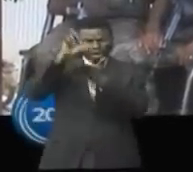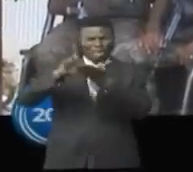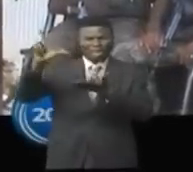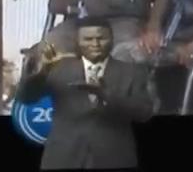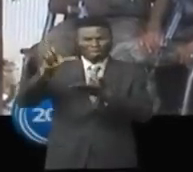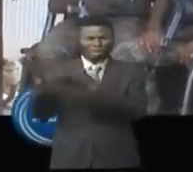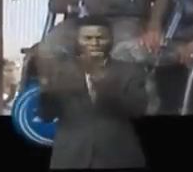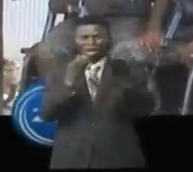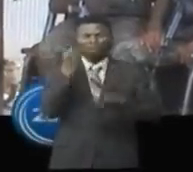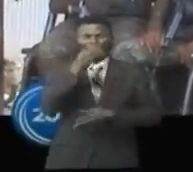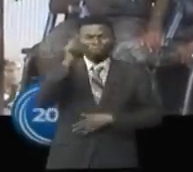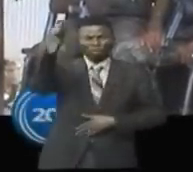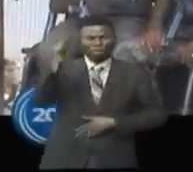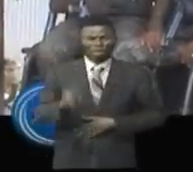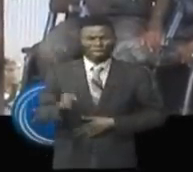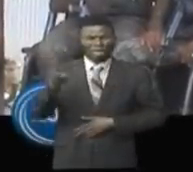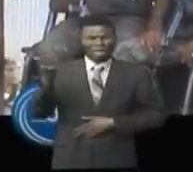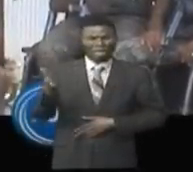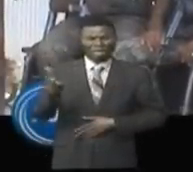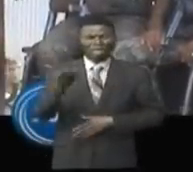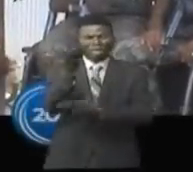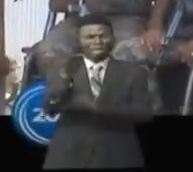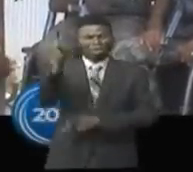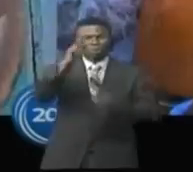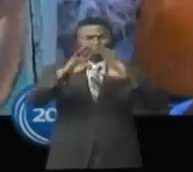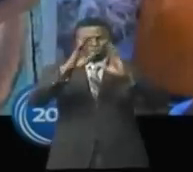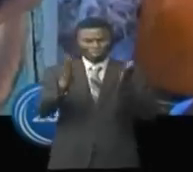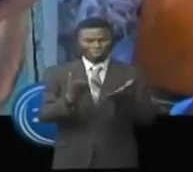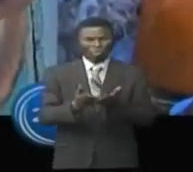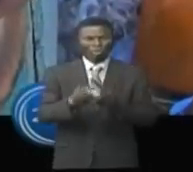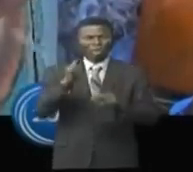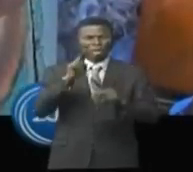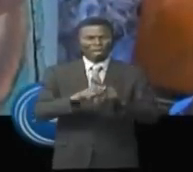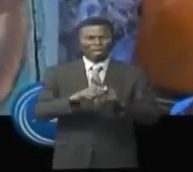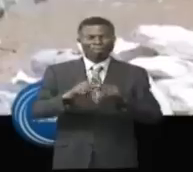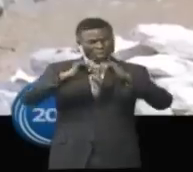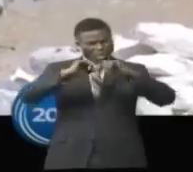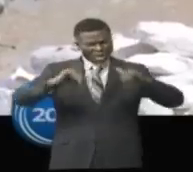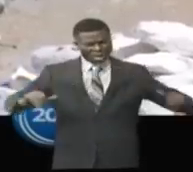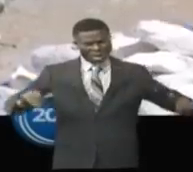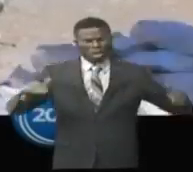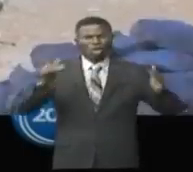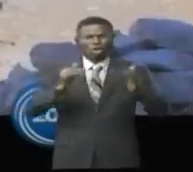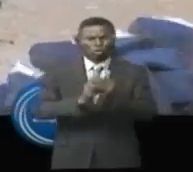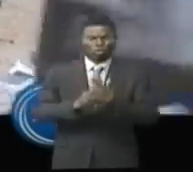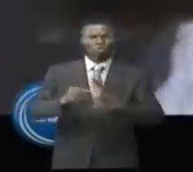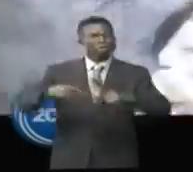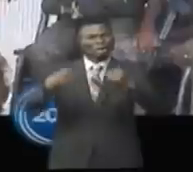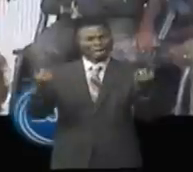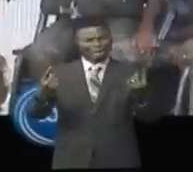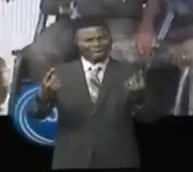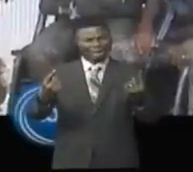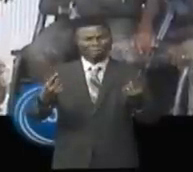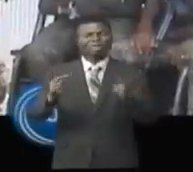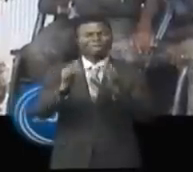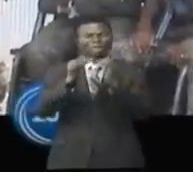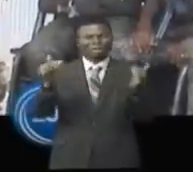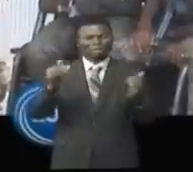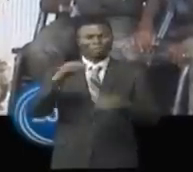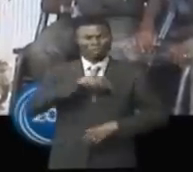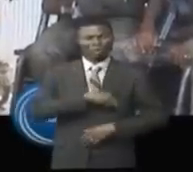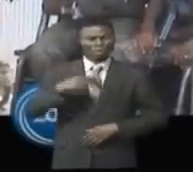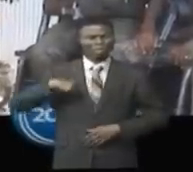de FRDC à Ituri, d'appeler la population locale à se désolidariser de ses ennemis de la paix. Notre mission,